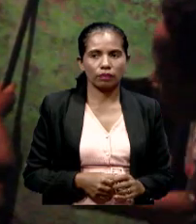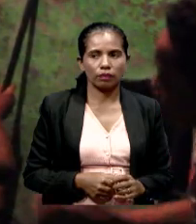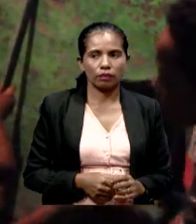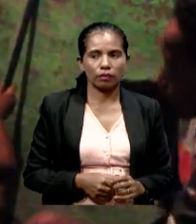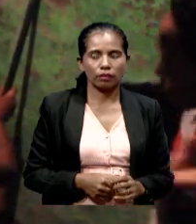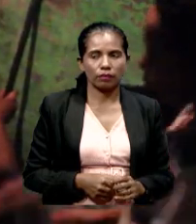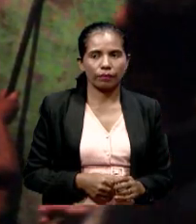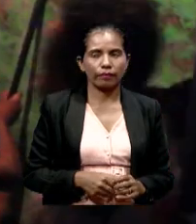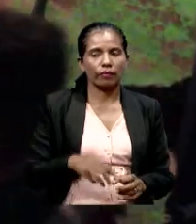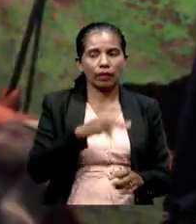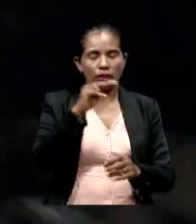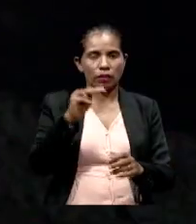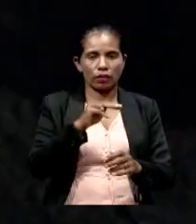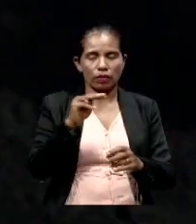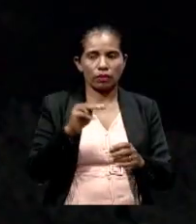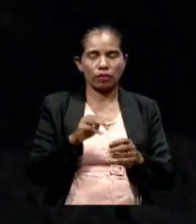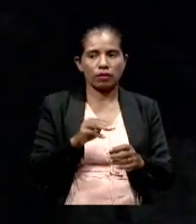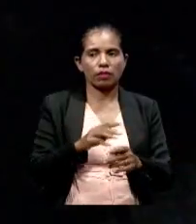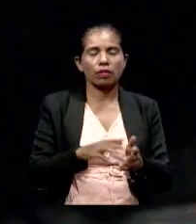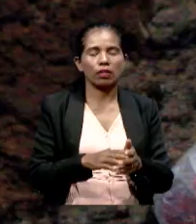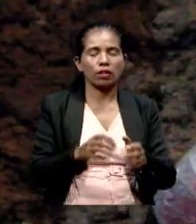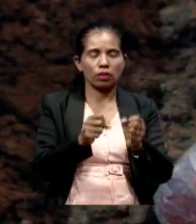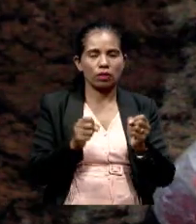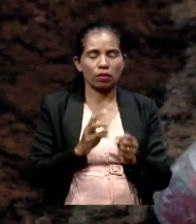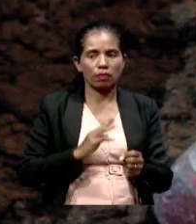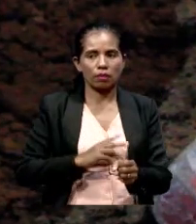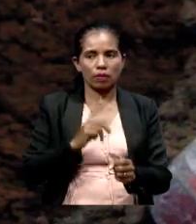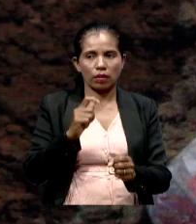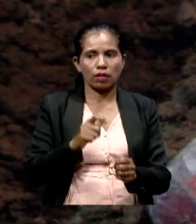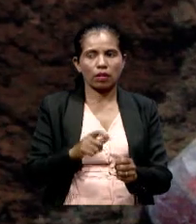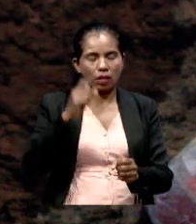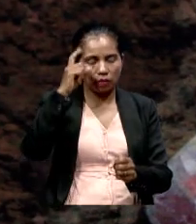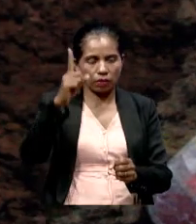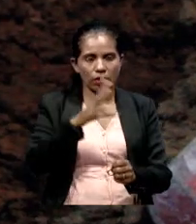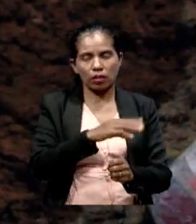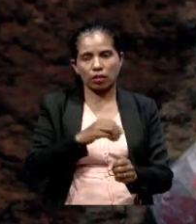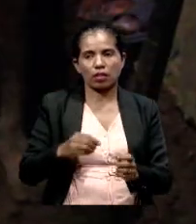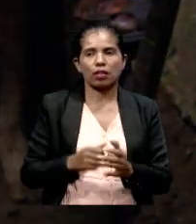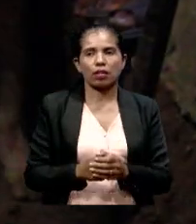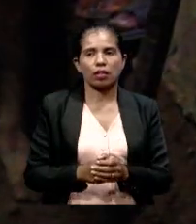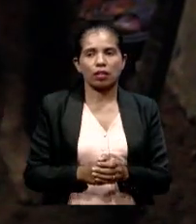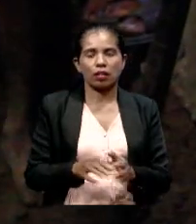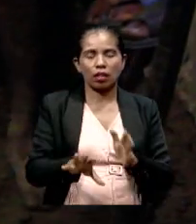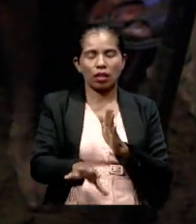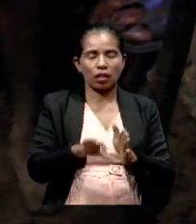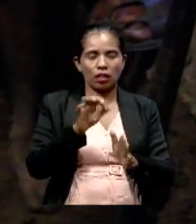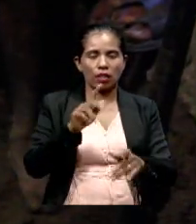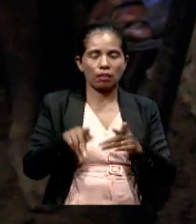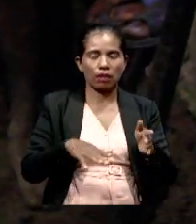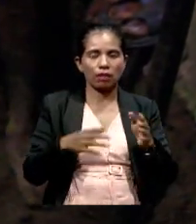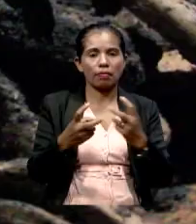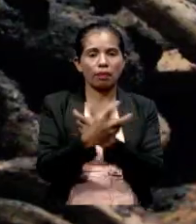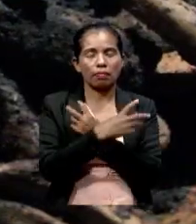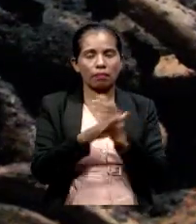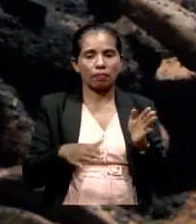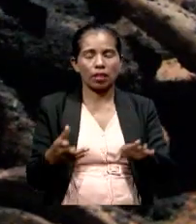Ia segunda ne Komunidad de Aldea Tane Timor suku berupite hak fodak tambah badai Noel Jesus hetan mate ruing ida bahira ke